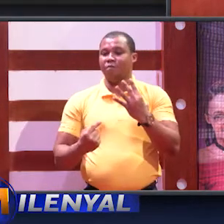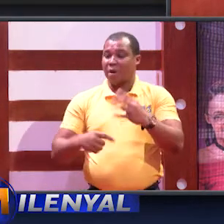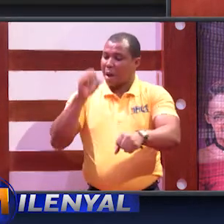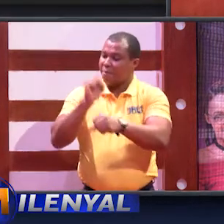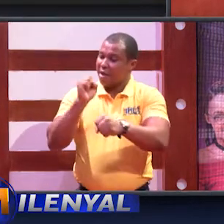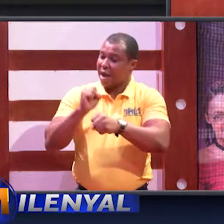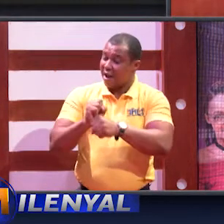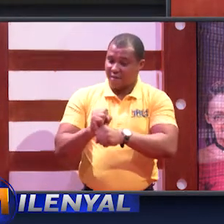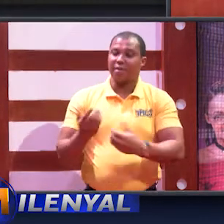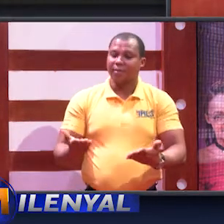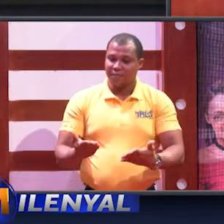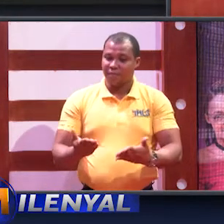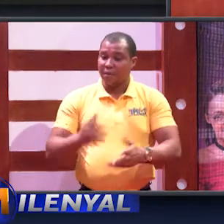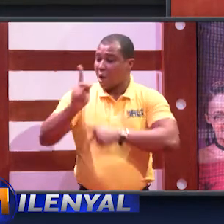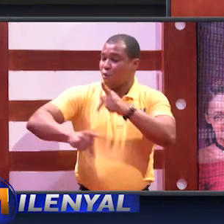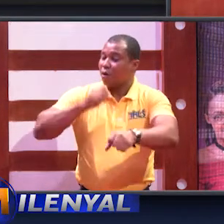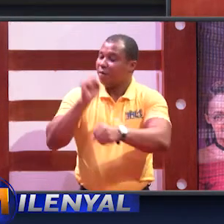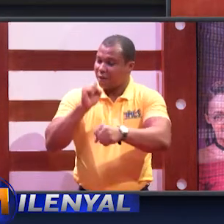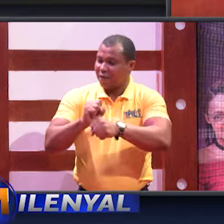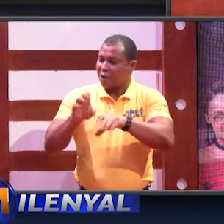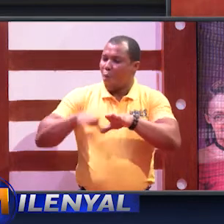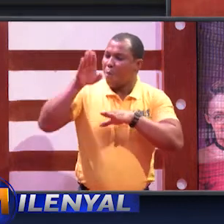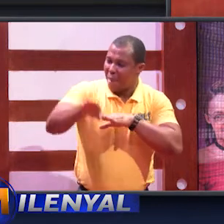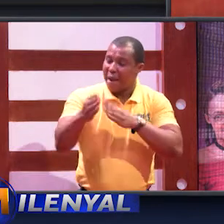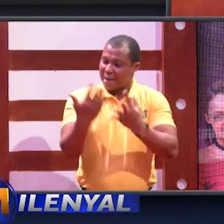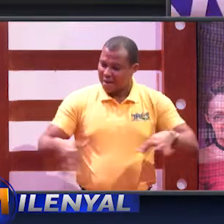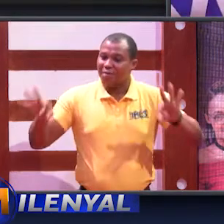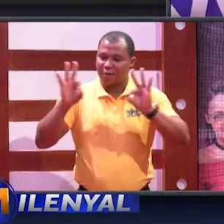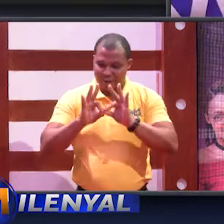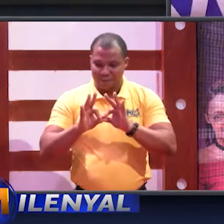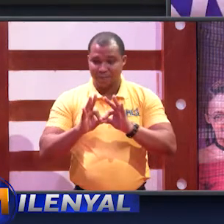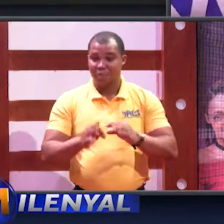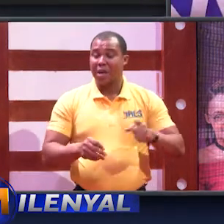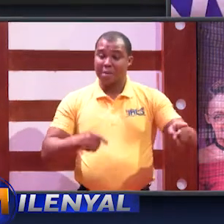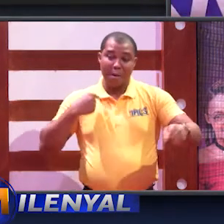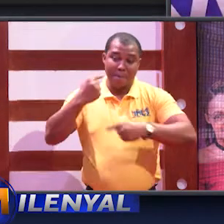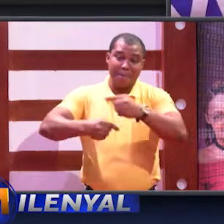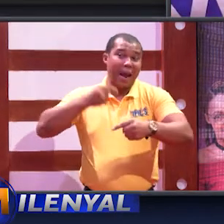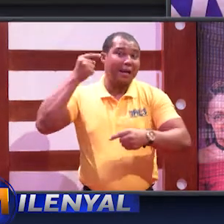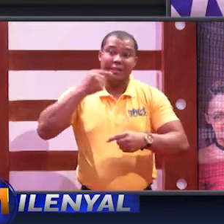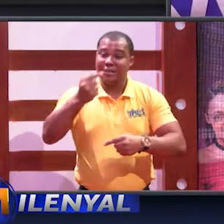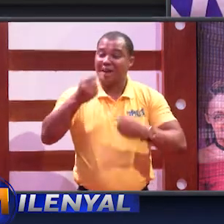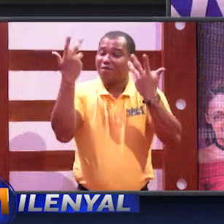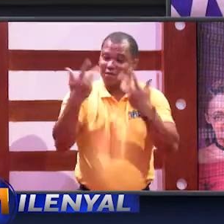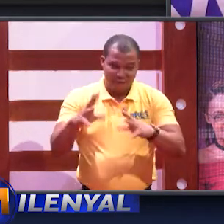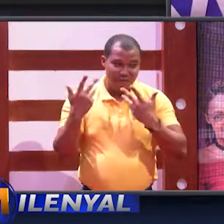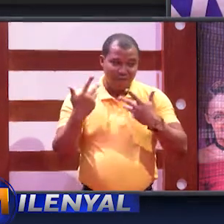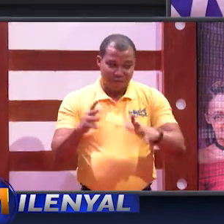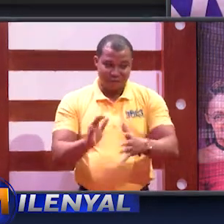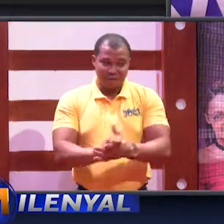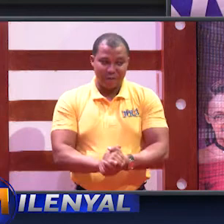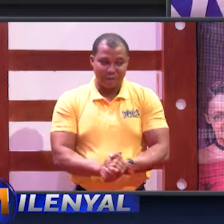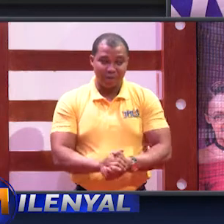terrain donc ben, c'est ça c'est vraiment on pas positif. Alors, m'bral dit, m'a fini et puis, moi,